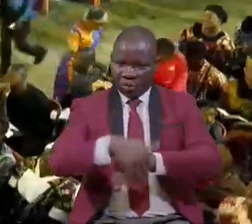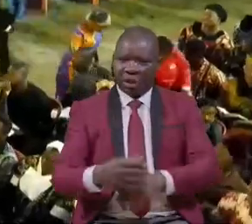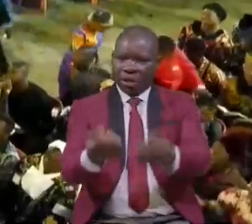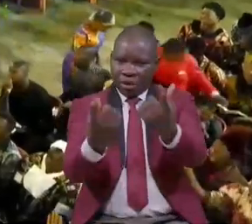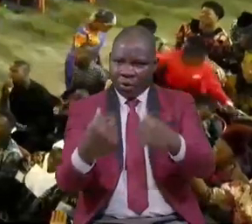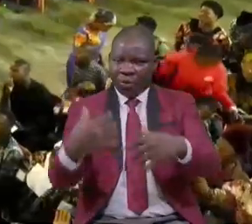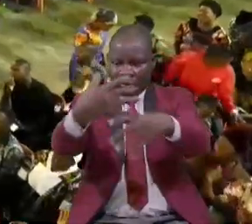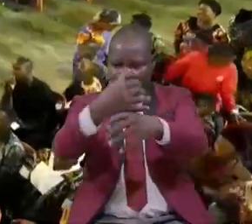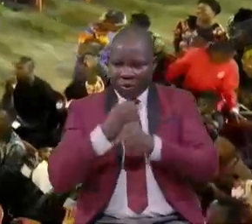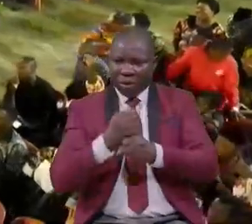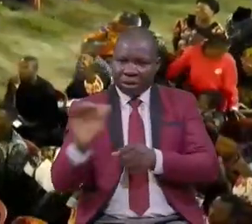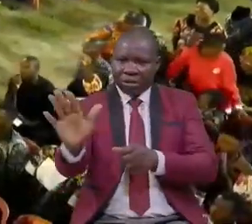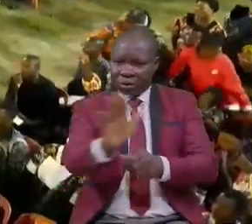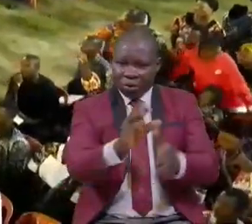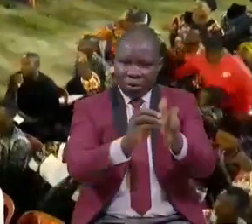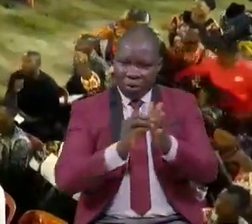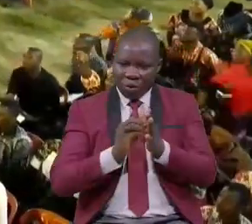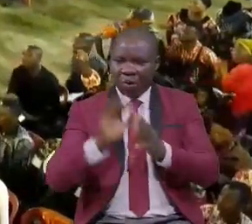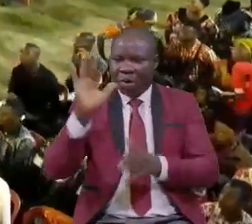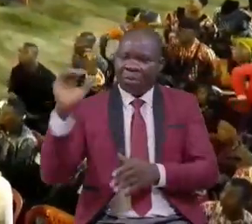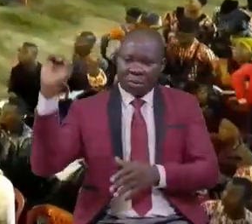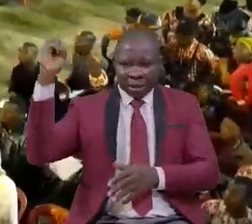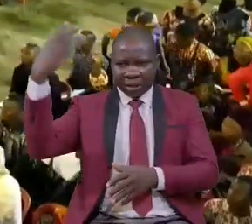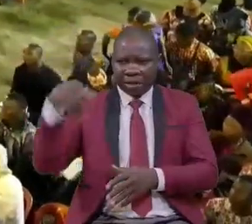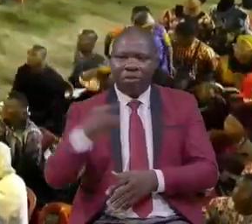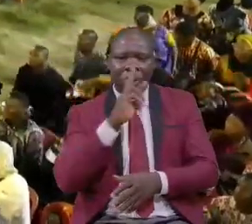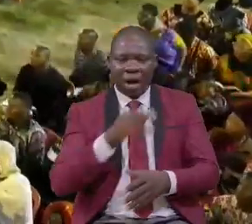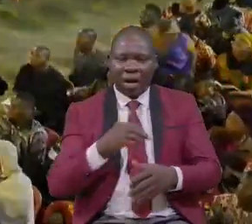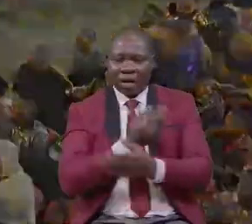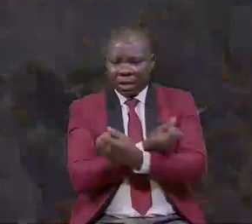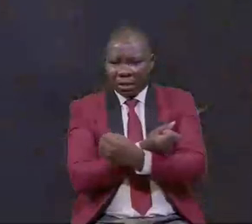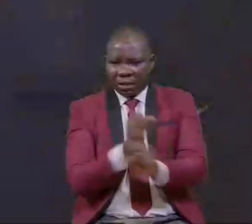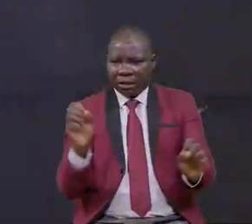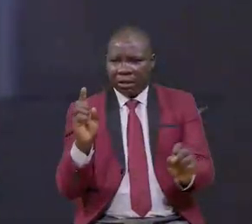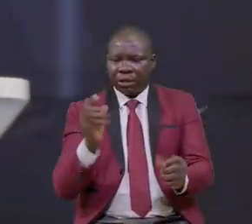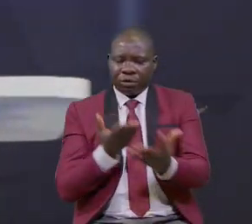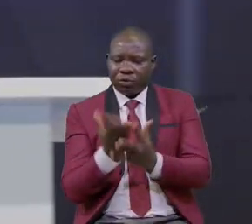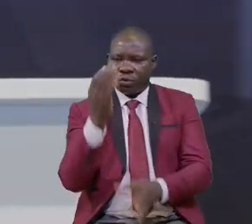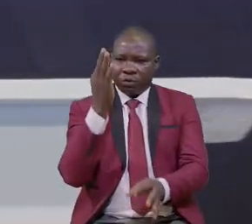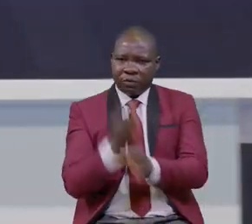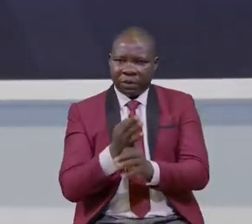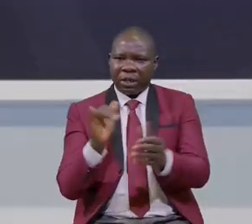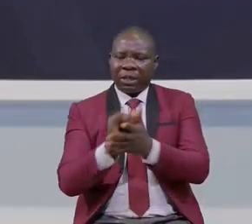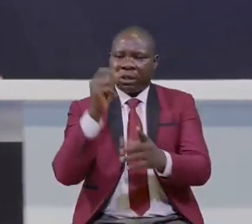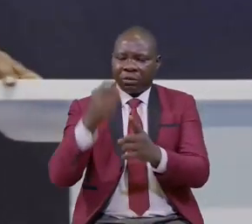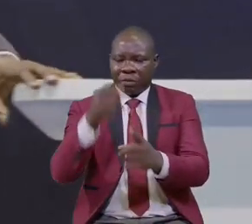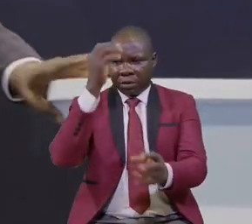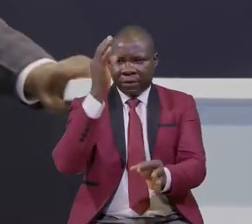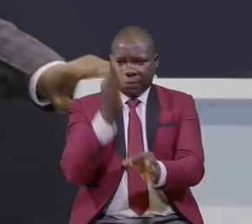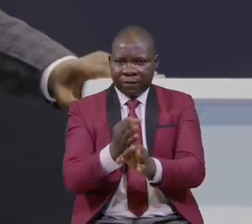toi. Par la grâce. Car c'est par la grâce que vous êtes sauvés. Au moyen de la foi. Ce mot foi, c'est